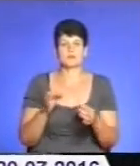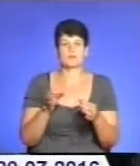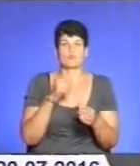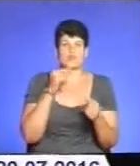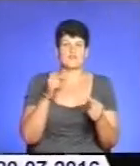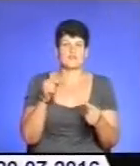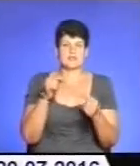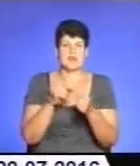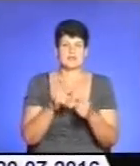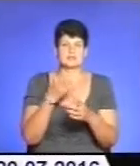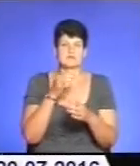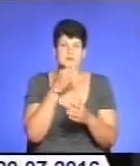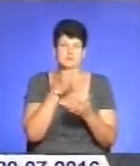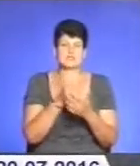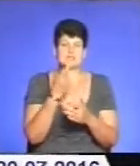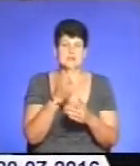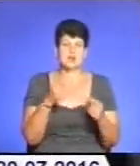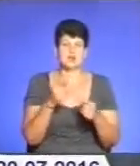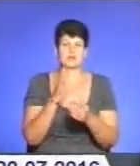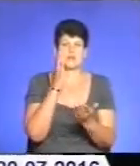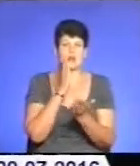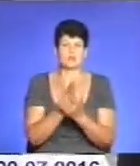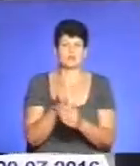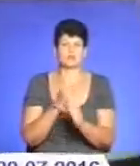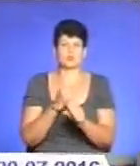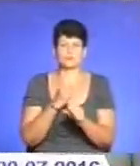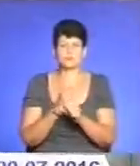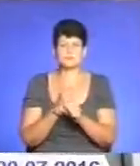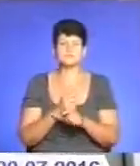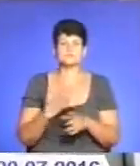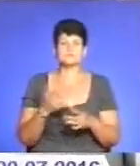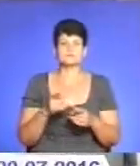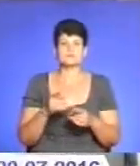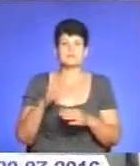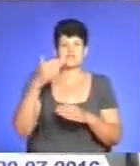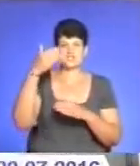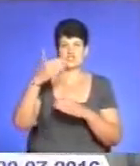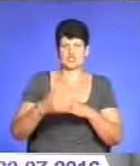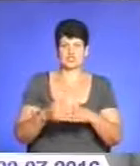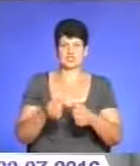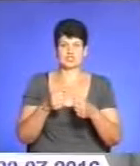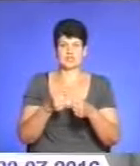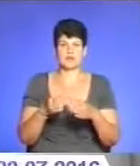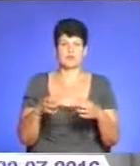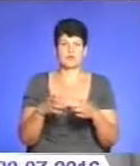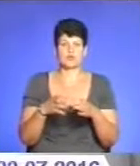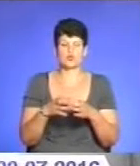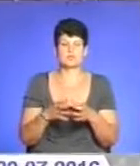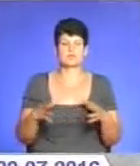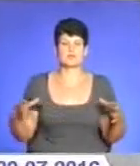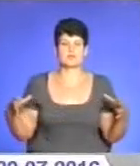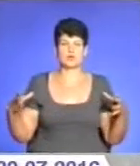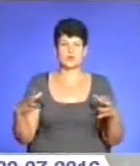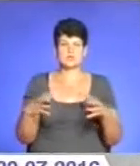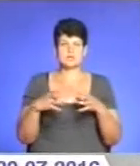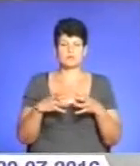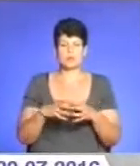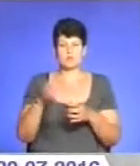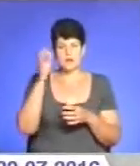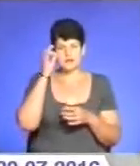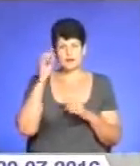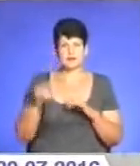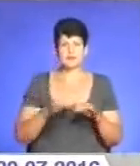роботи. Відпрацювали оперативники і індивідуальні стройові прийоми зі щитами у складі груп та зведеного загону. Пригадали дії